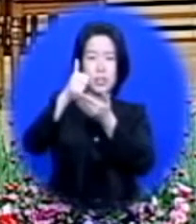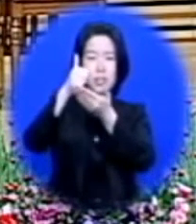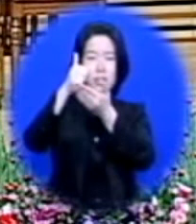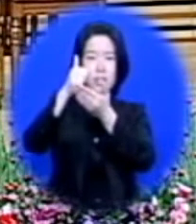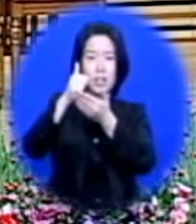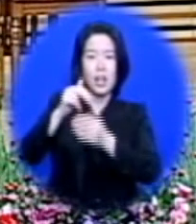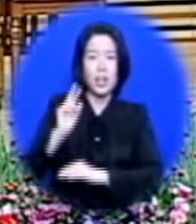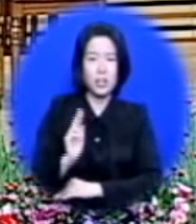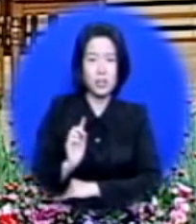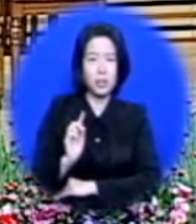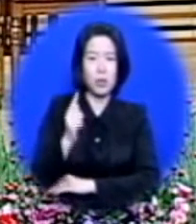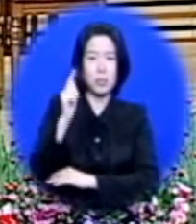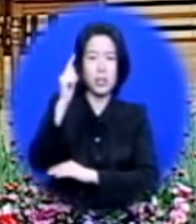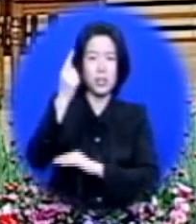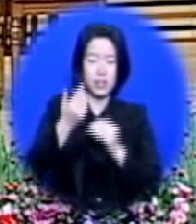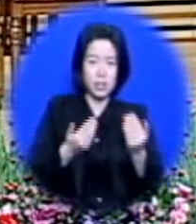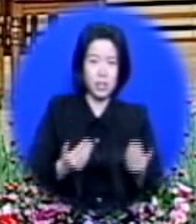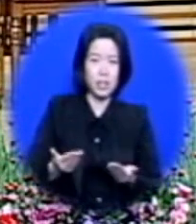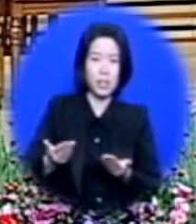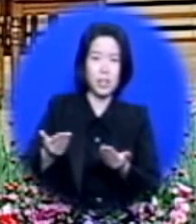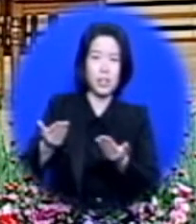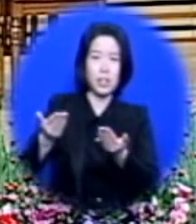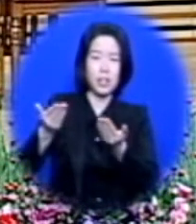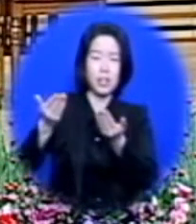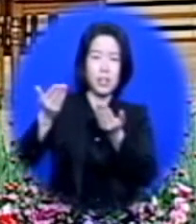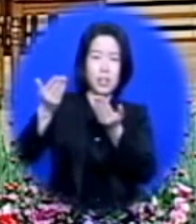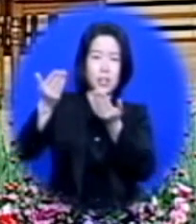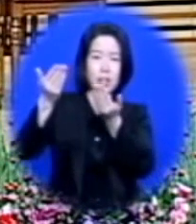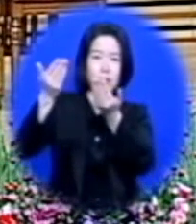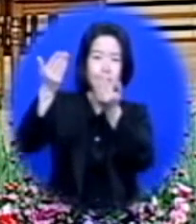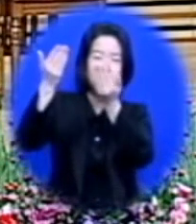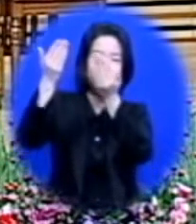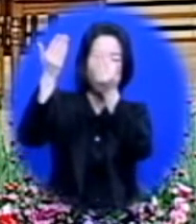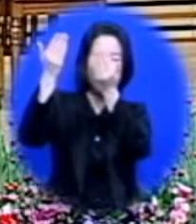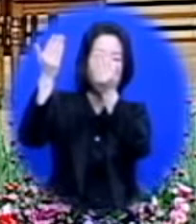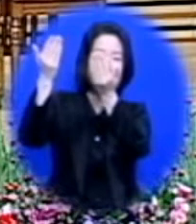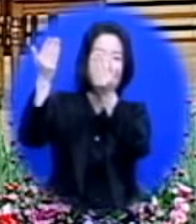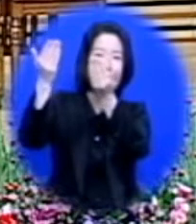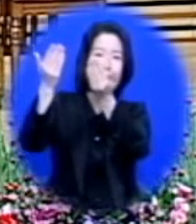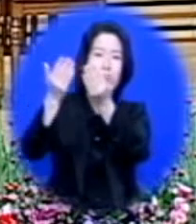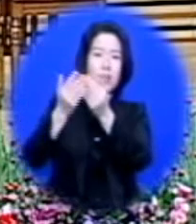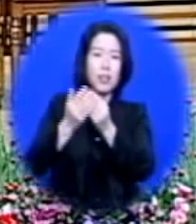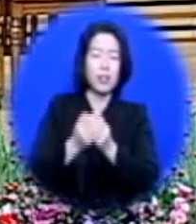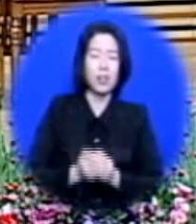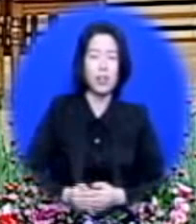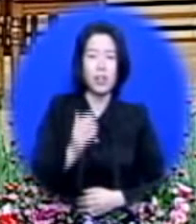we 뭐 필드 의 이 위해 헤어